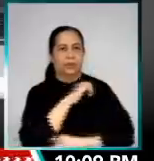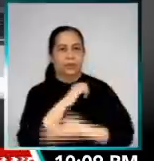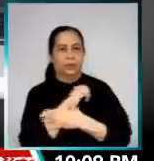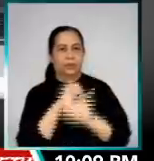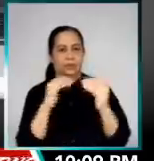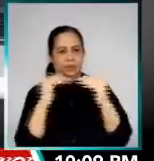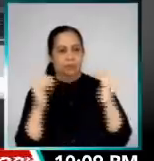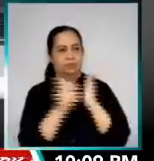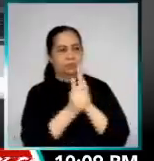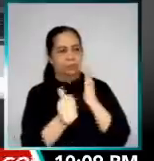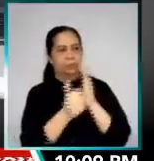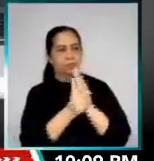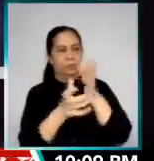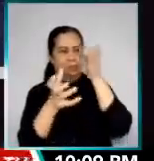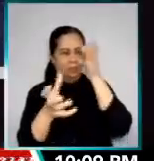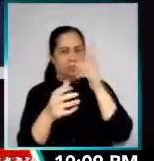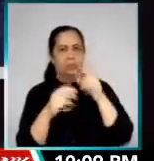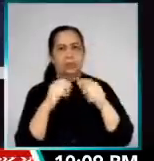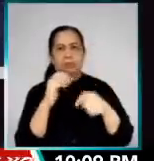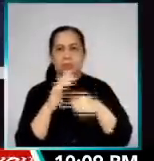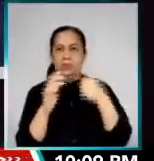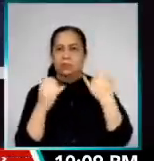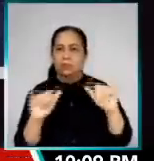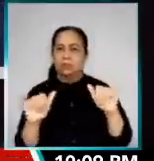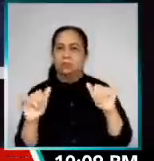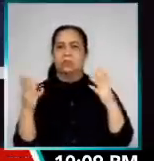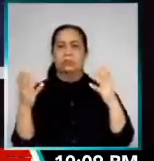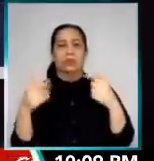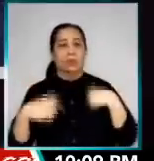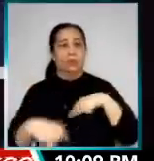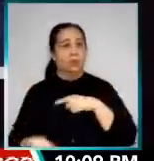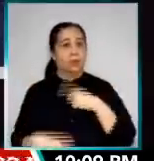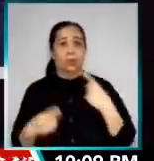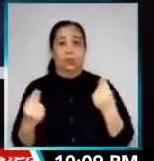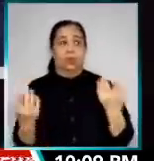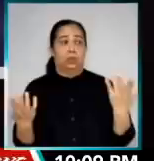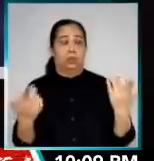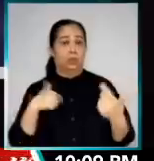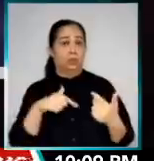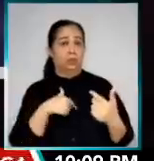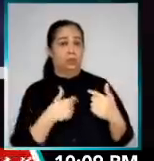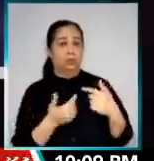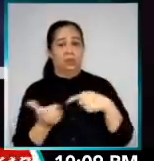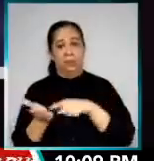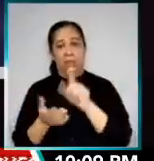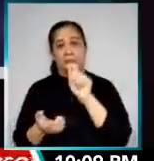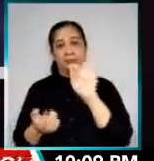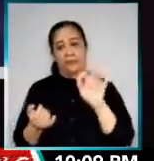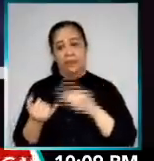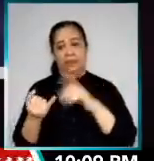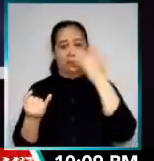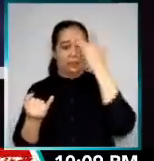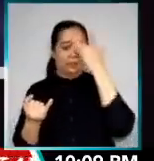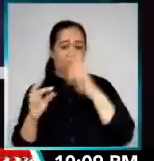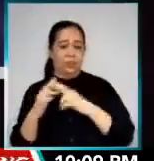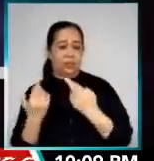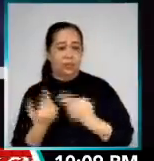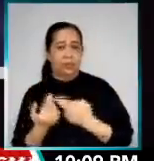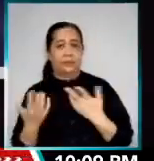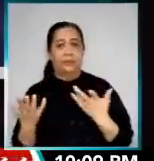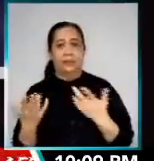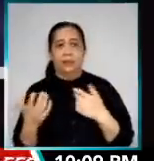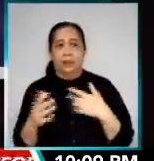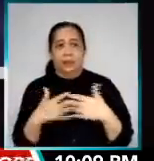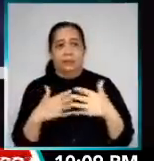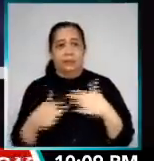set. Minsan mas mataas pa. Kami, we do it kasi may babayarang tuition, may sakit yung kamag-anak, and kahit na mataas na yung